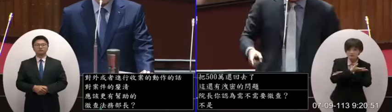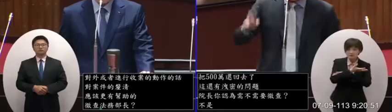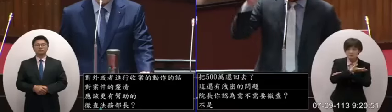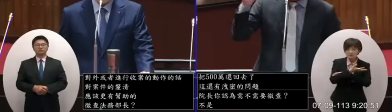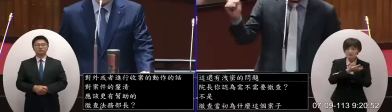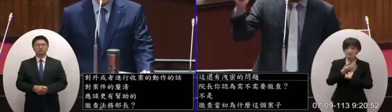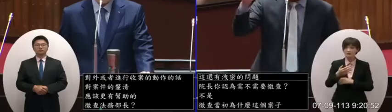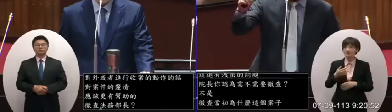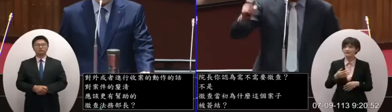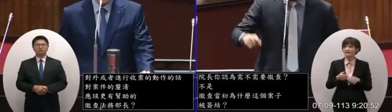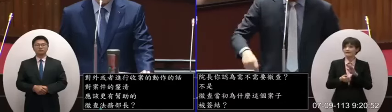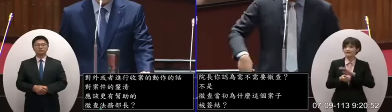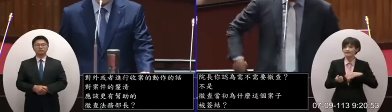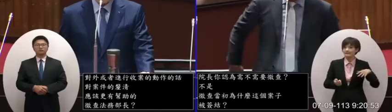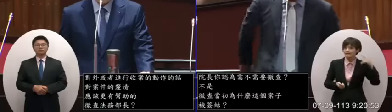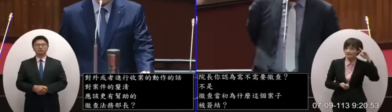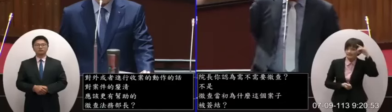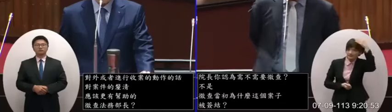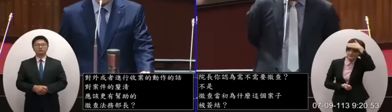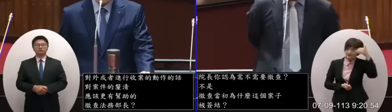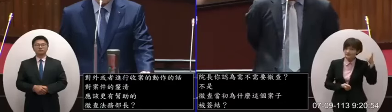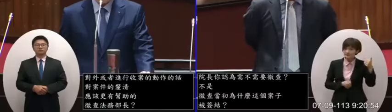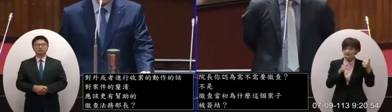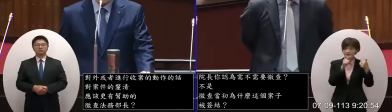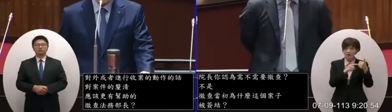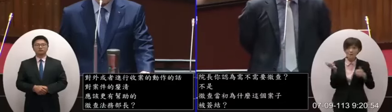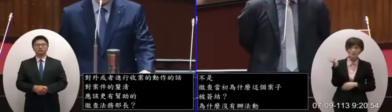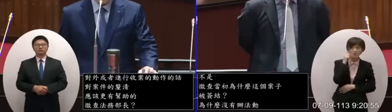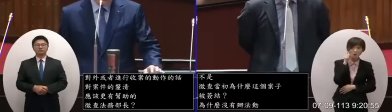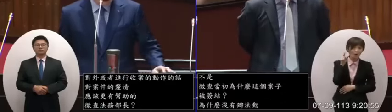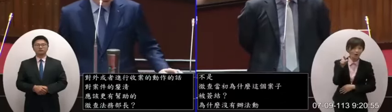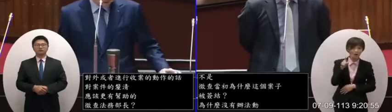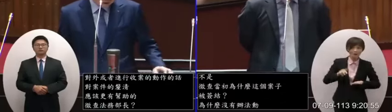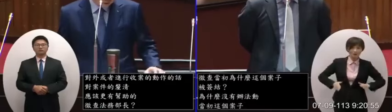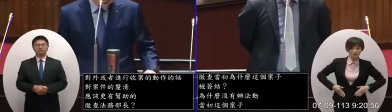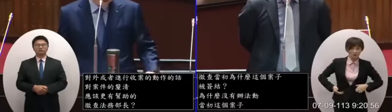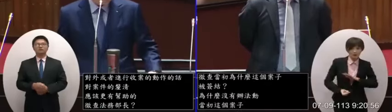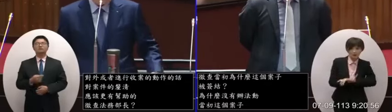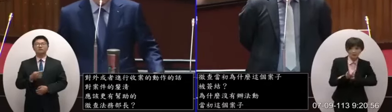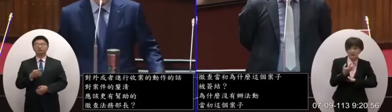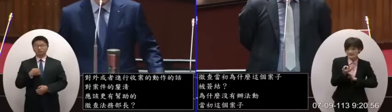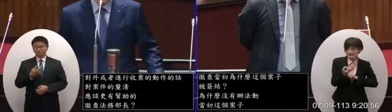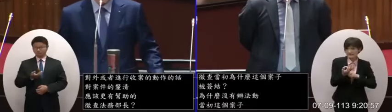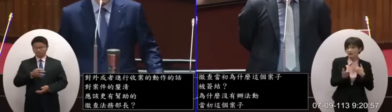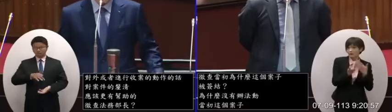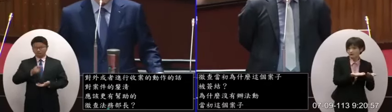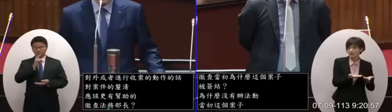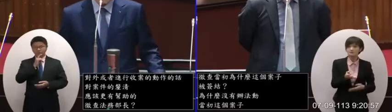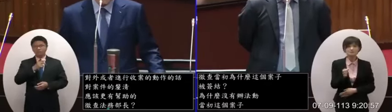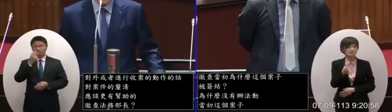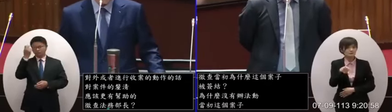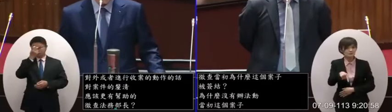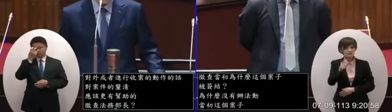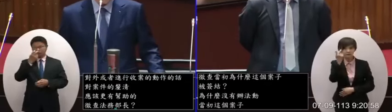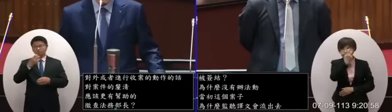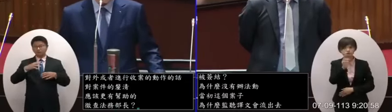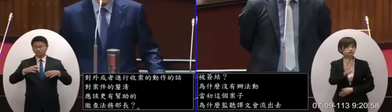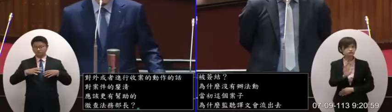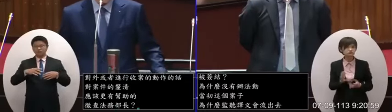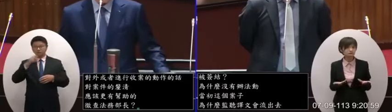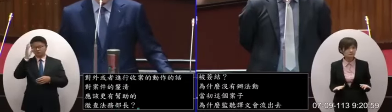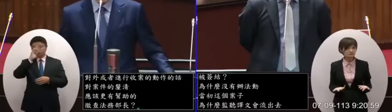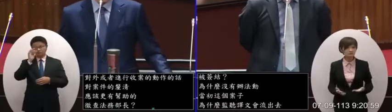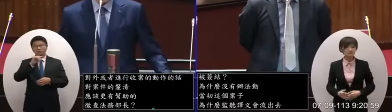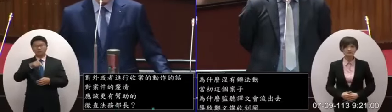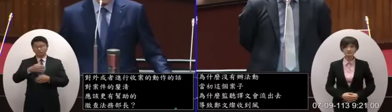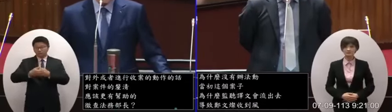到风把汇款还回去？这件事情不需要查吗？ 好，我刚刚说除了检调单位的做办案的程序步骤之